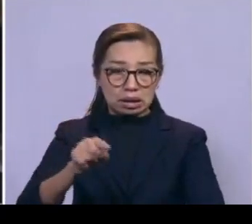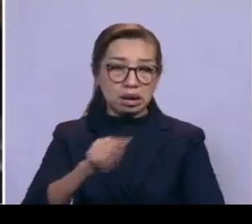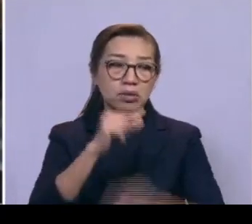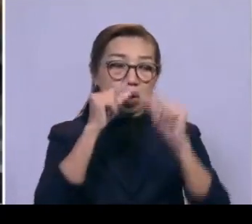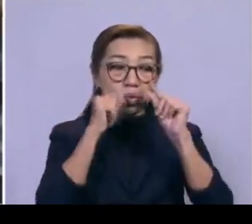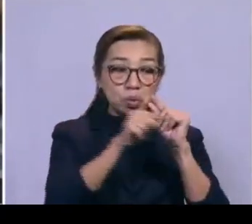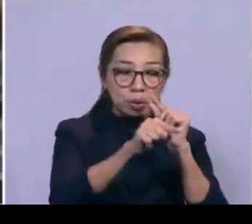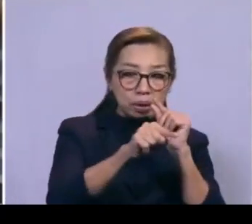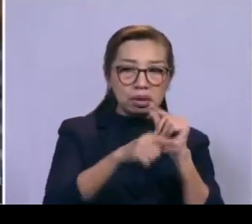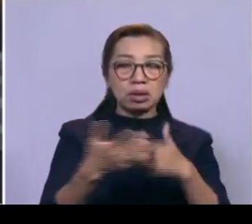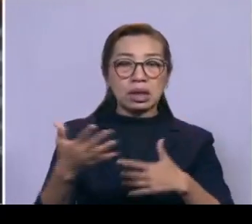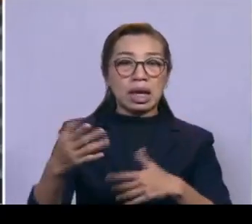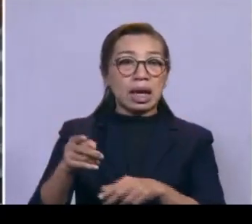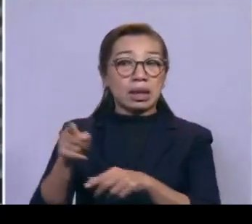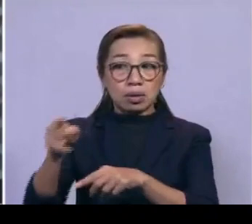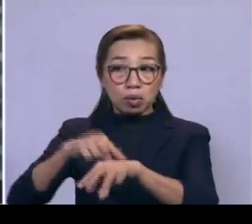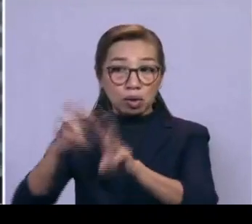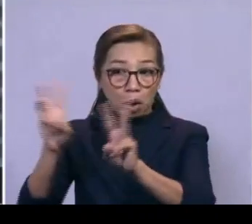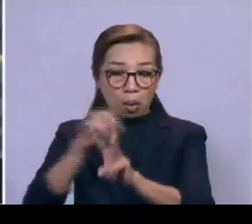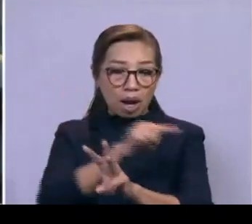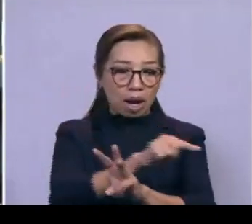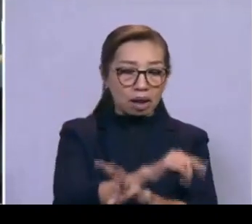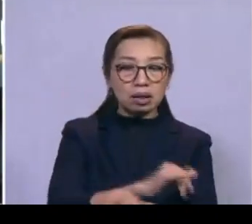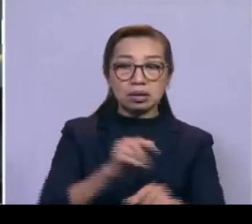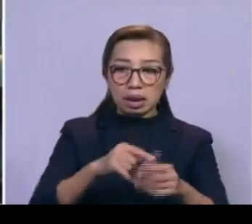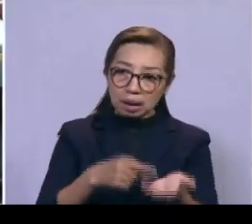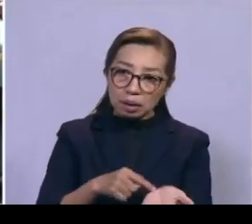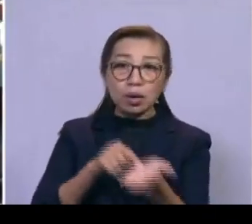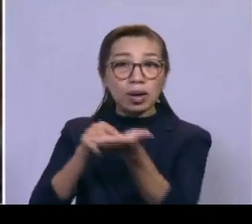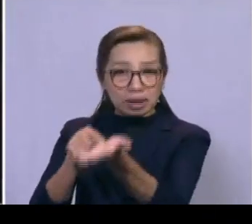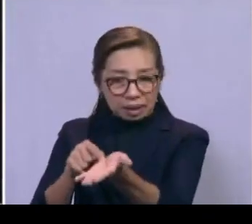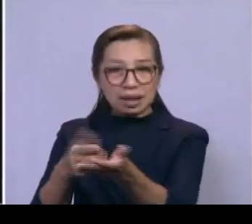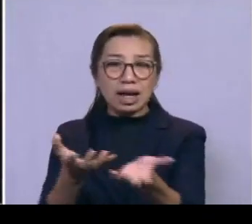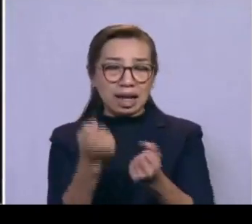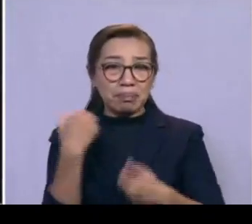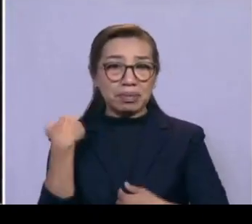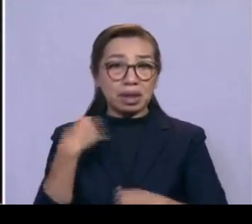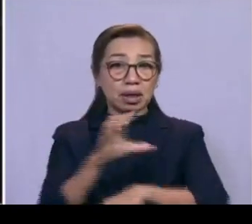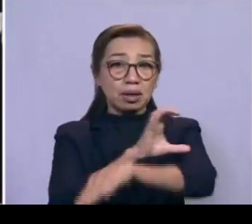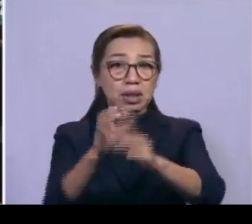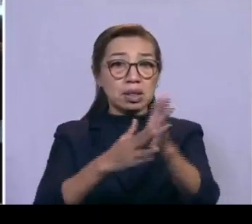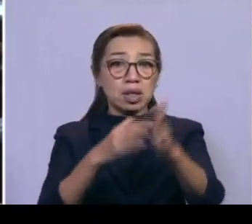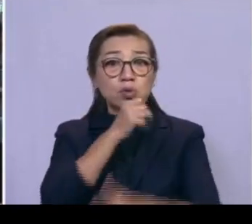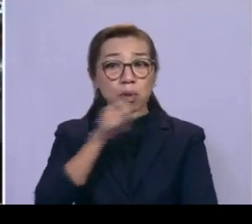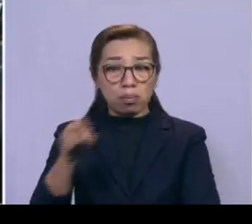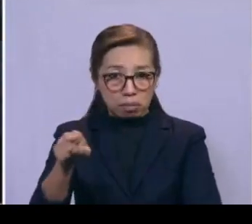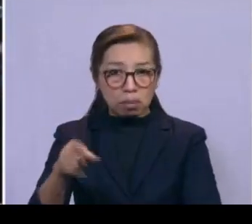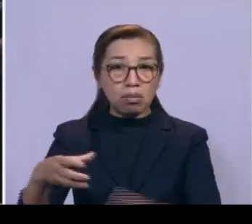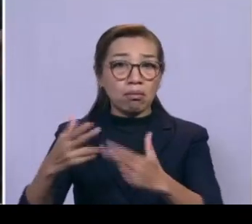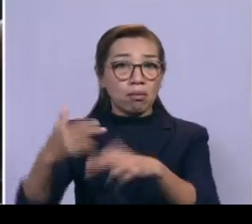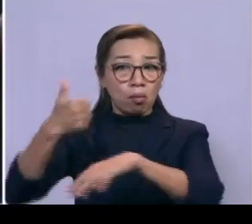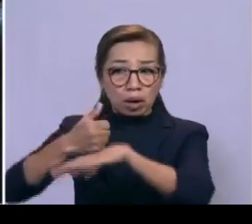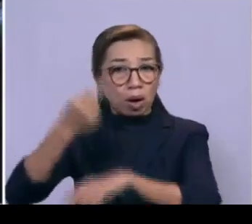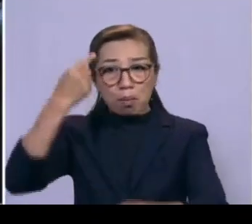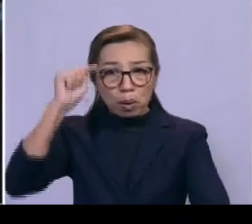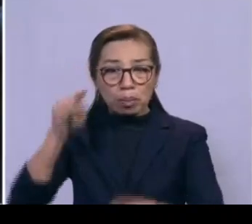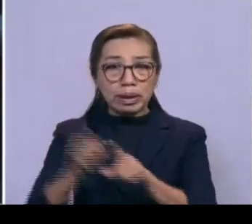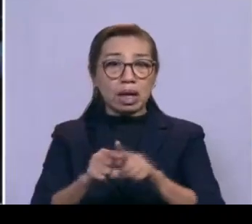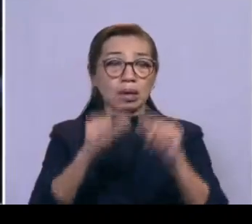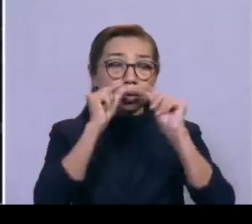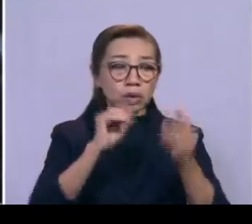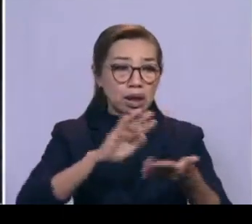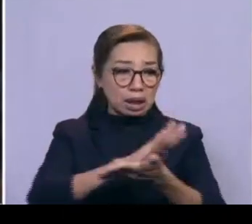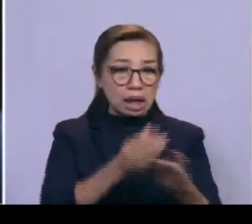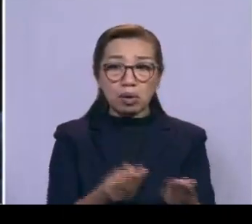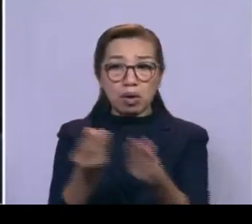เองอยู่แล้วประเด็นสายสีส้มคุณพีรพันธ์ก็บอกไปอยู่แล้วว่าไม่มีข้อมูลขอเวลาศึกษาก่อนแล้วคุณชูวิทย์ก็ไม่ได้ให้เอก